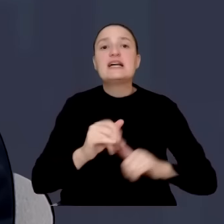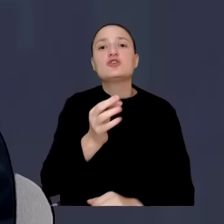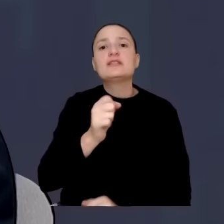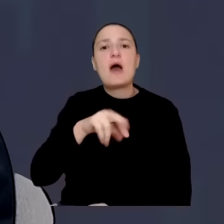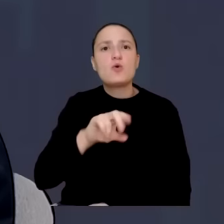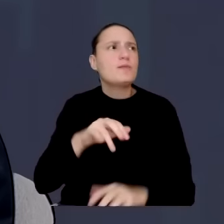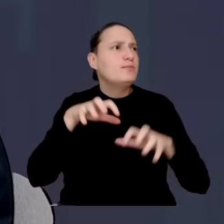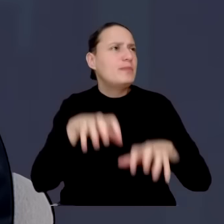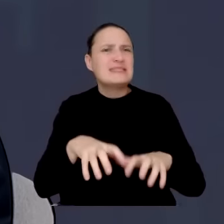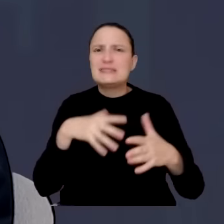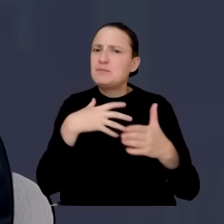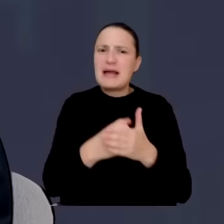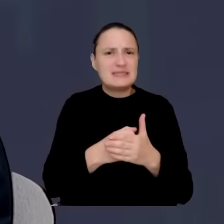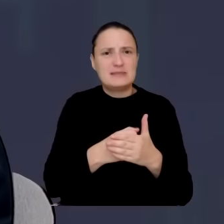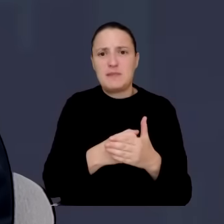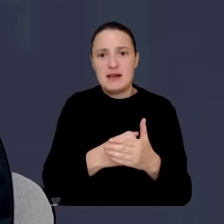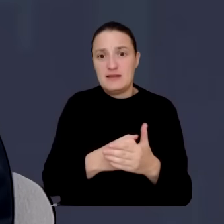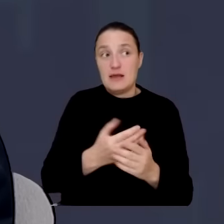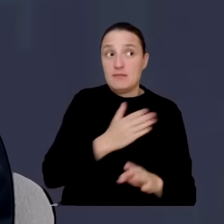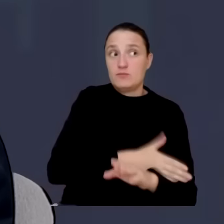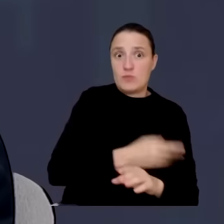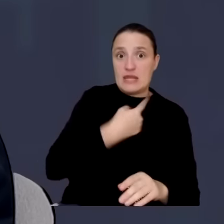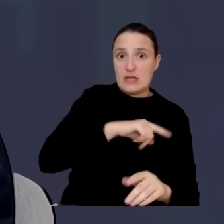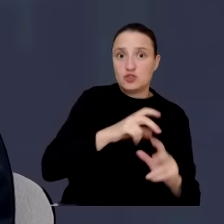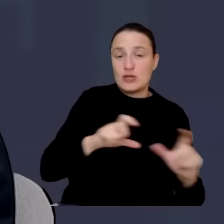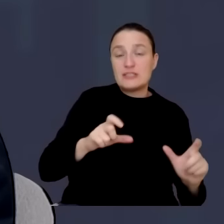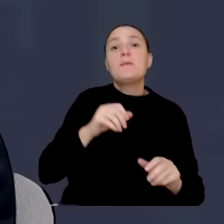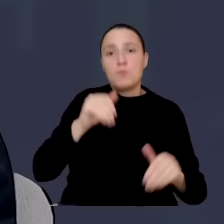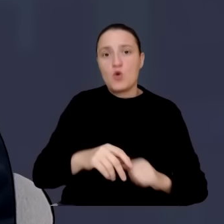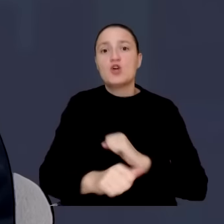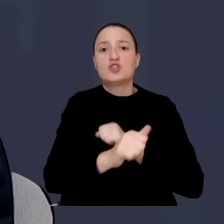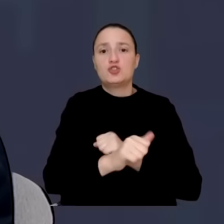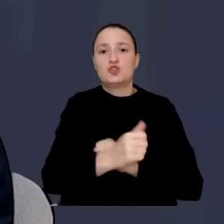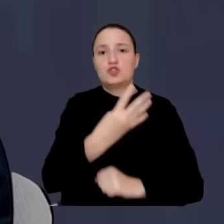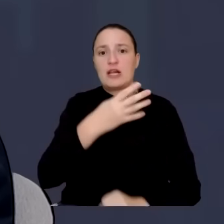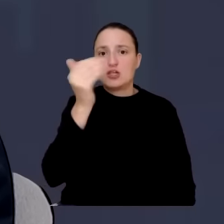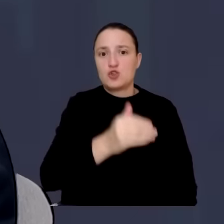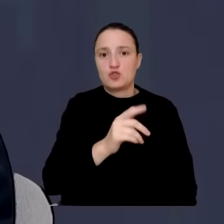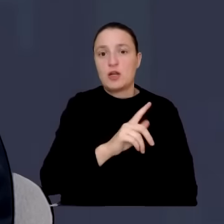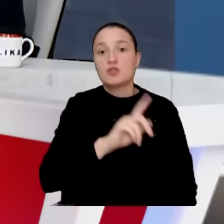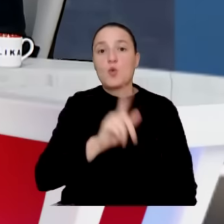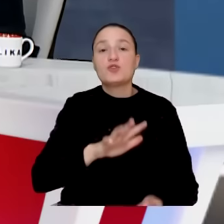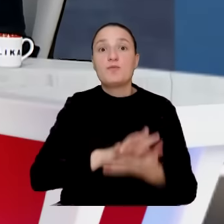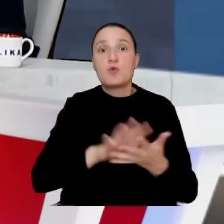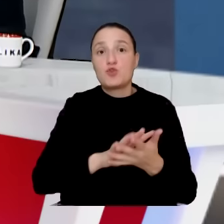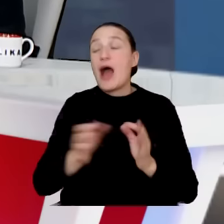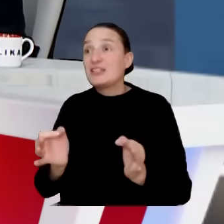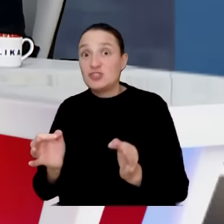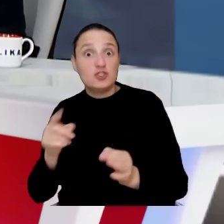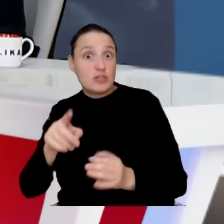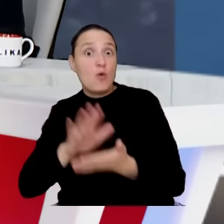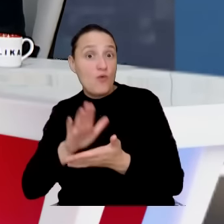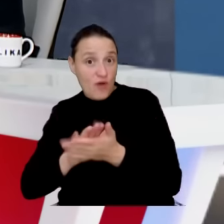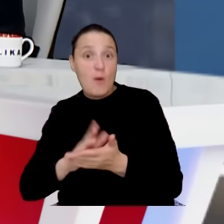prezes maksymalnie jeżeli chodzi o jego podstawowe wynagrodzenie mógł zarobić 64000 brutto dzisiaj po wejściu w życie tej